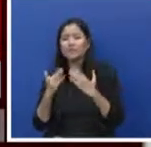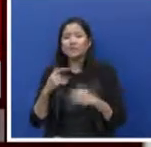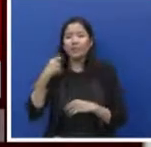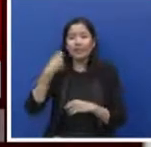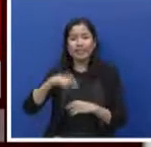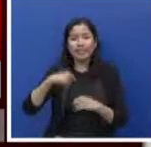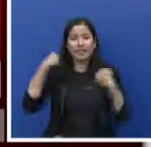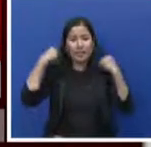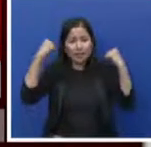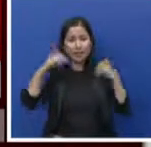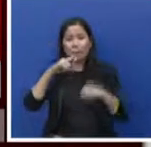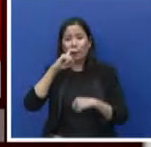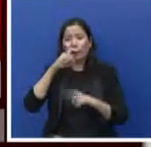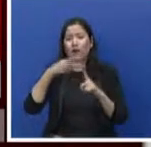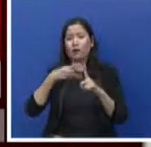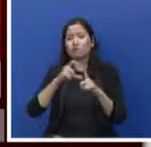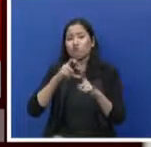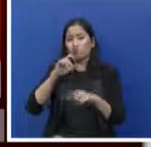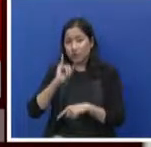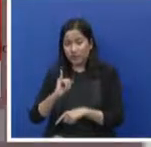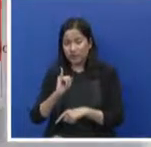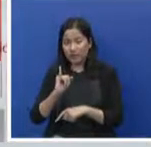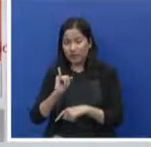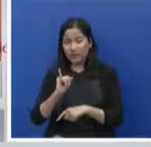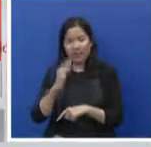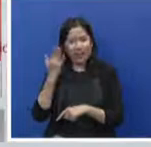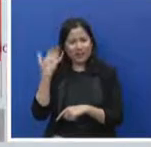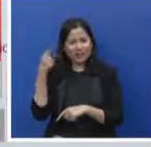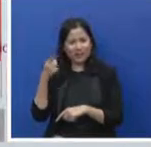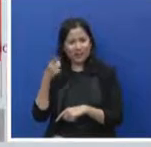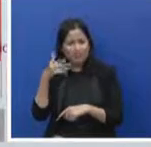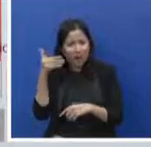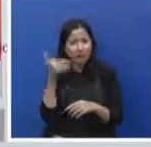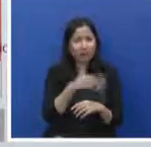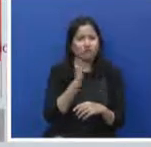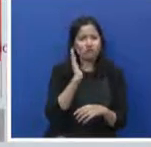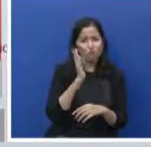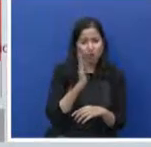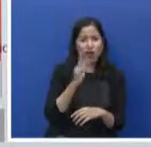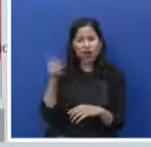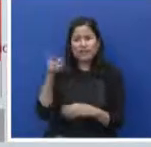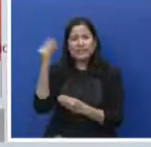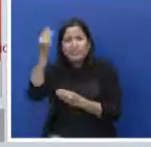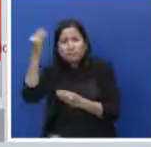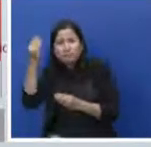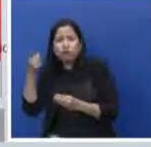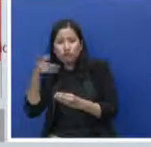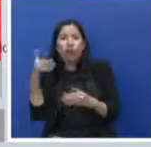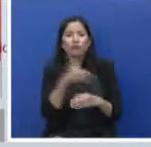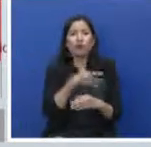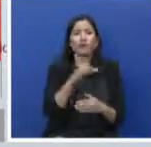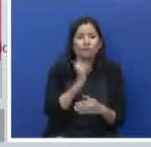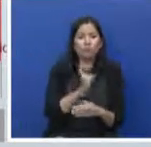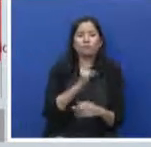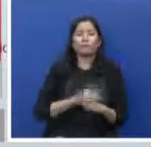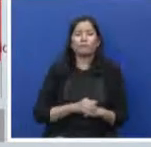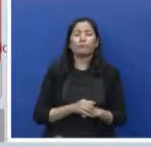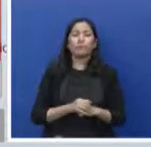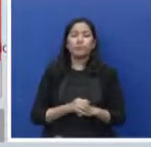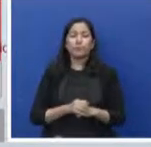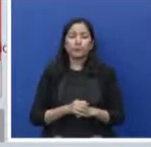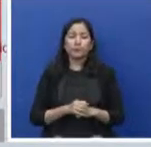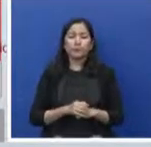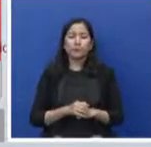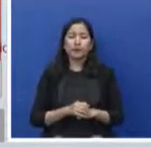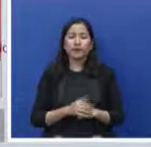Menteri Kesehatan Republik Indonesia Bapak Budi Gunadisadikin yang tadi sudah menyempatkan waktunya di tengah kesehatan kesibukannya bergabung bersama Forum Dialog Produktif pada siang